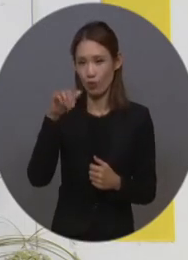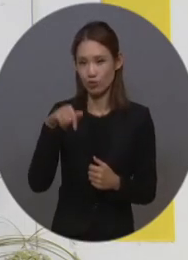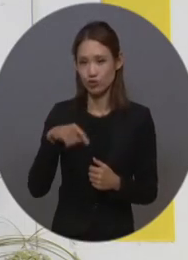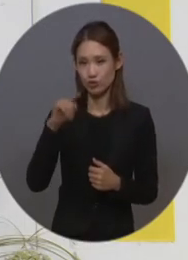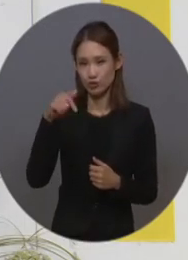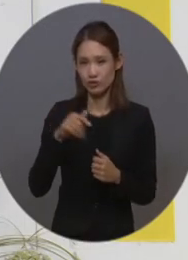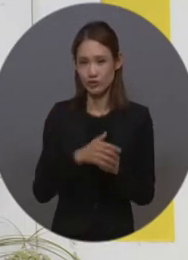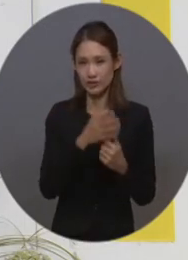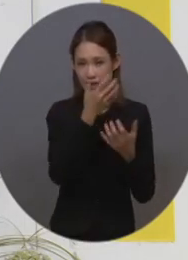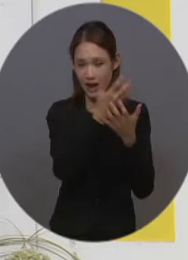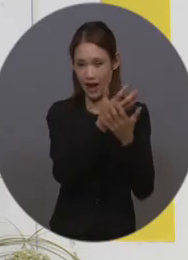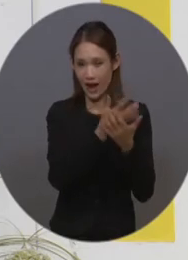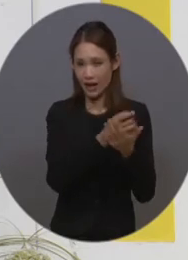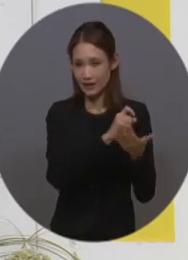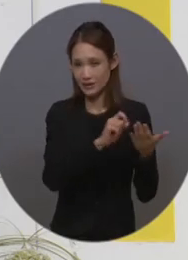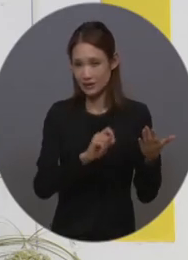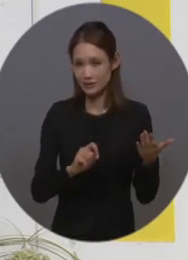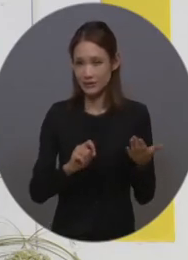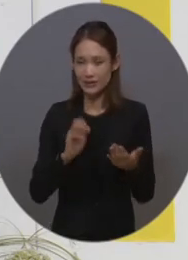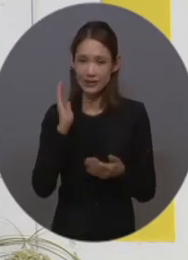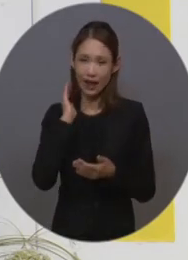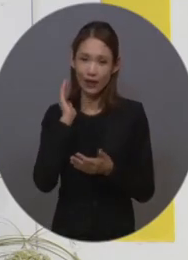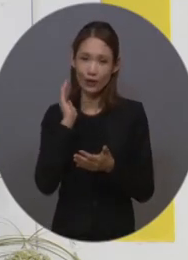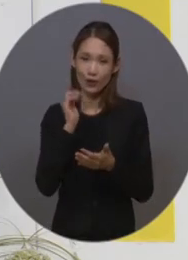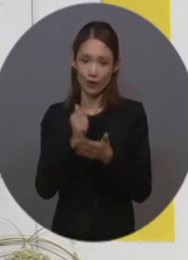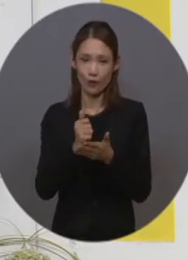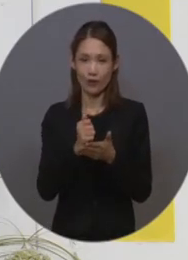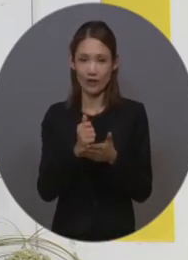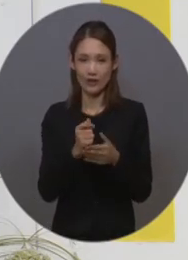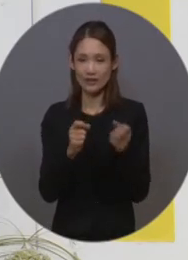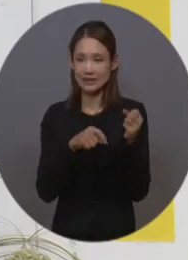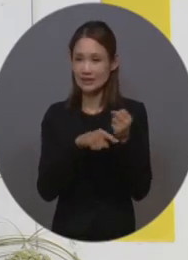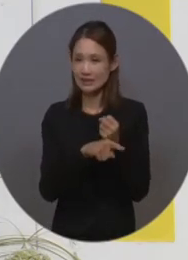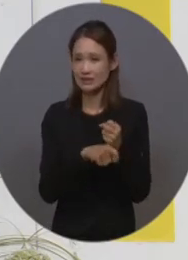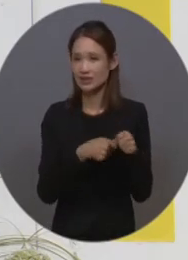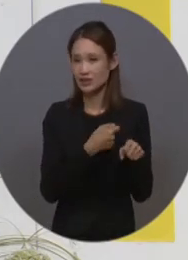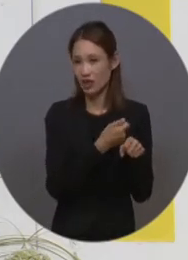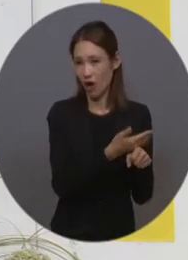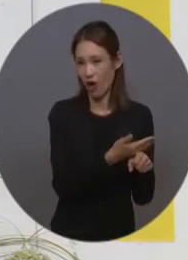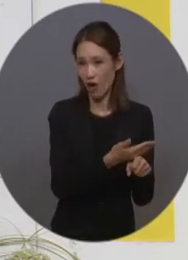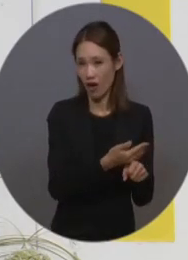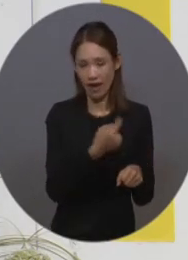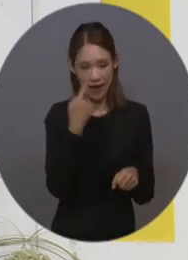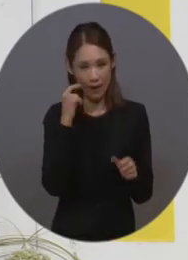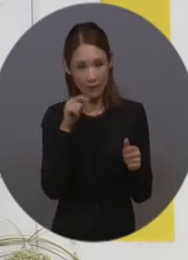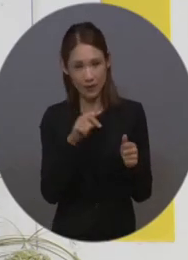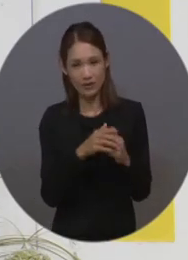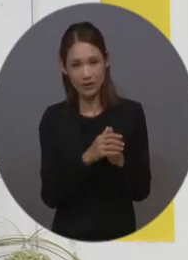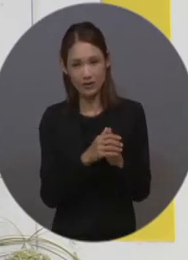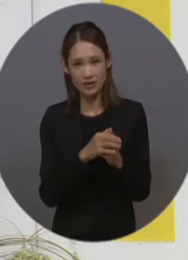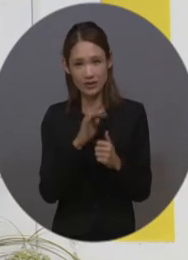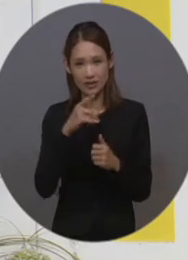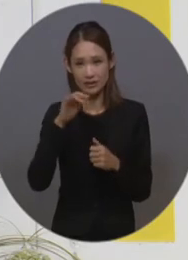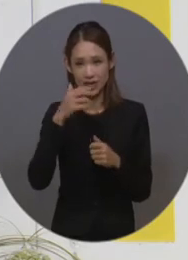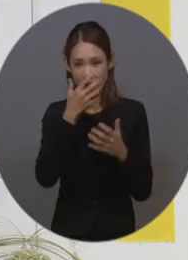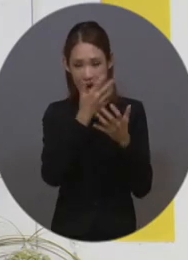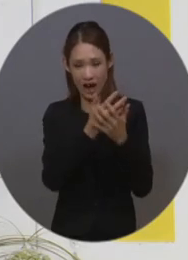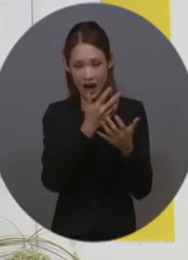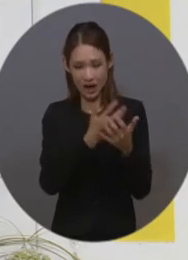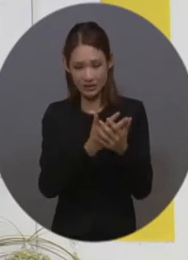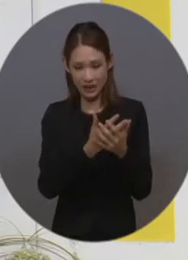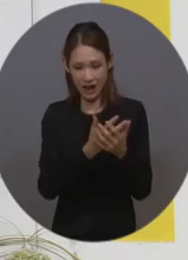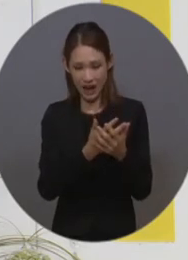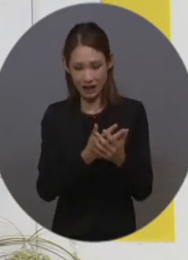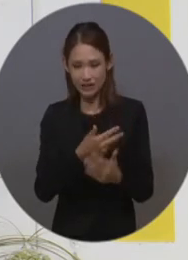네. 클린턴 대통령한테 이거를 뜻을 좀 전하라고요. 그래서 이제 보니까 이게 사자성어가 영어로 번역하기가